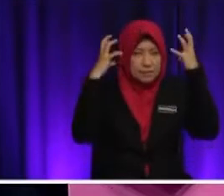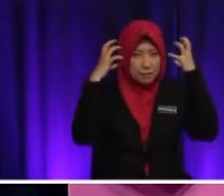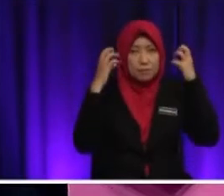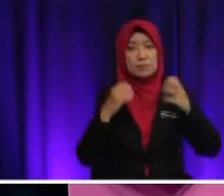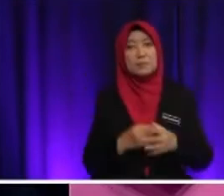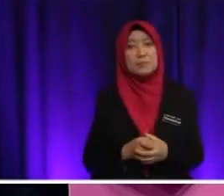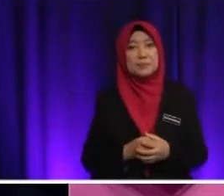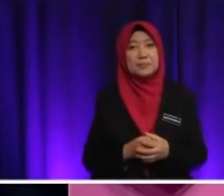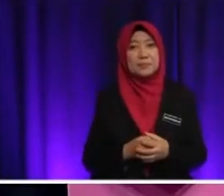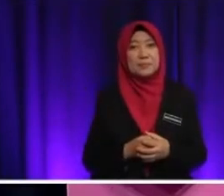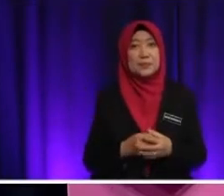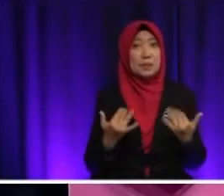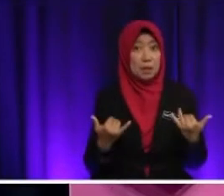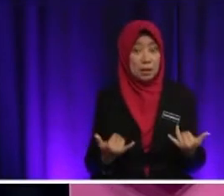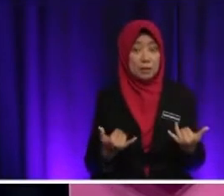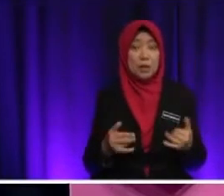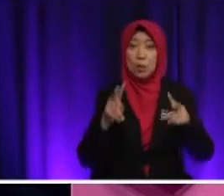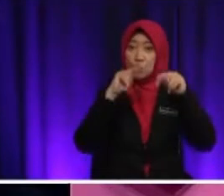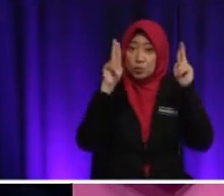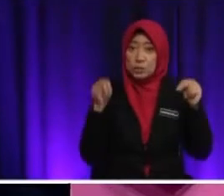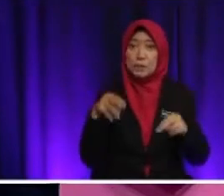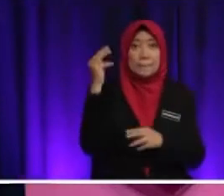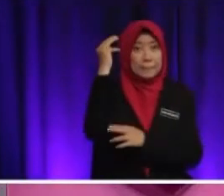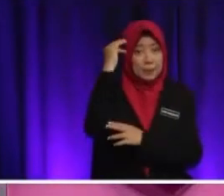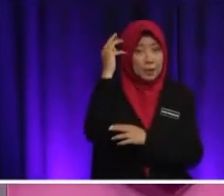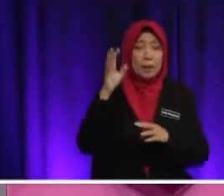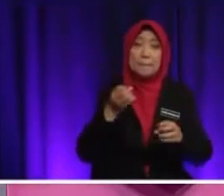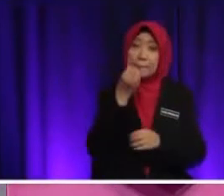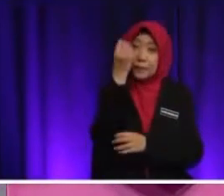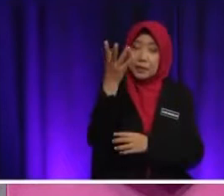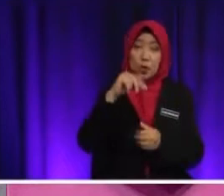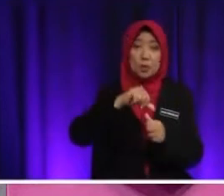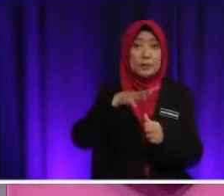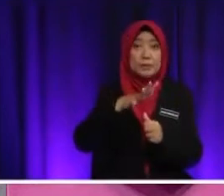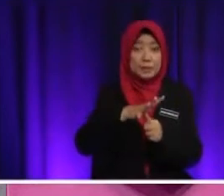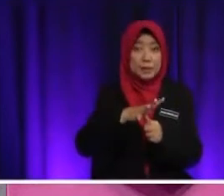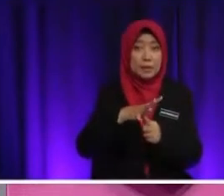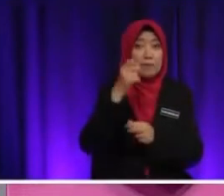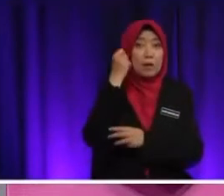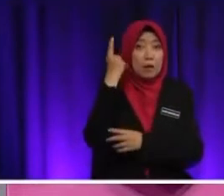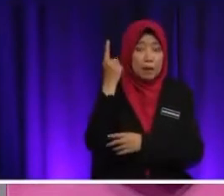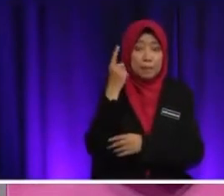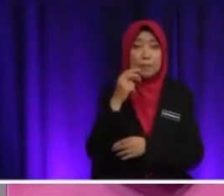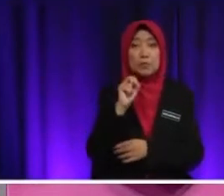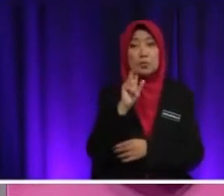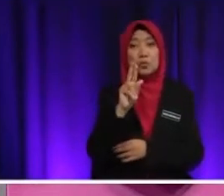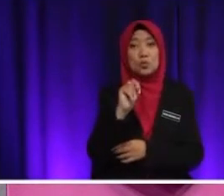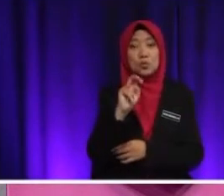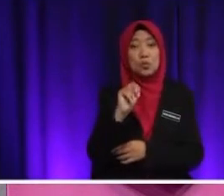kita teruskan uji minda. Terangkan kesan memahami sunnatullah terhadap seorang